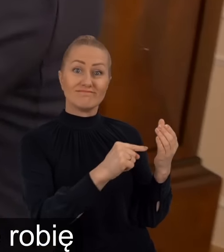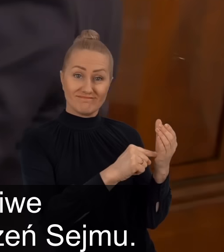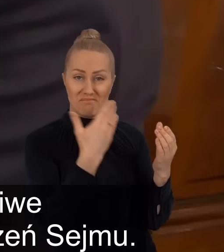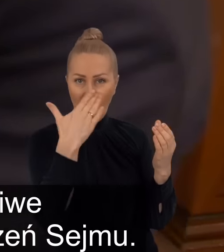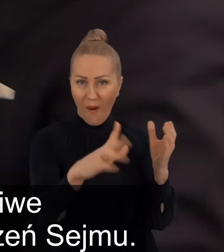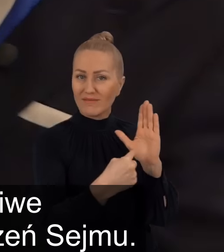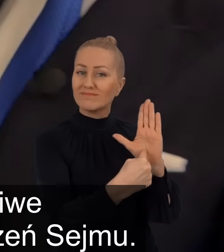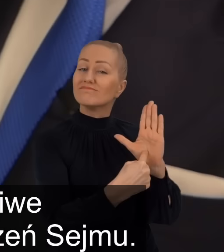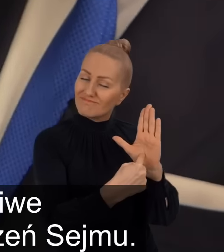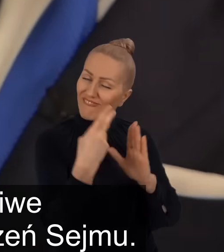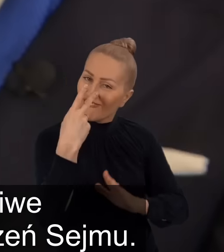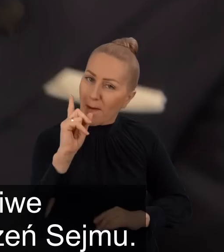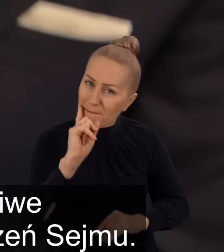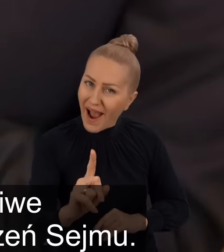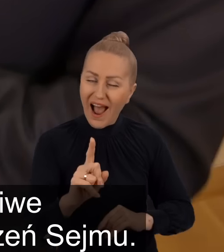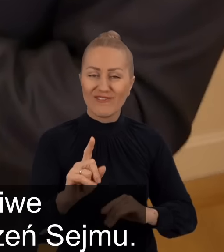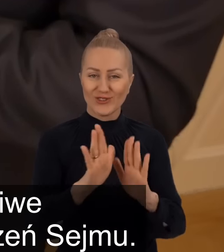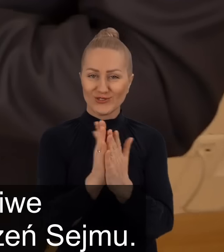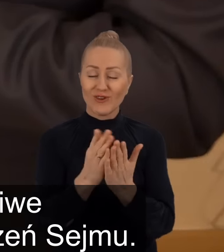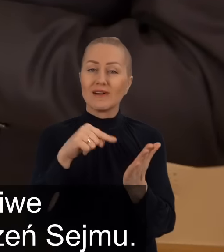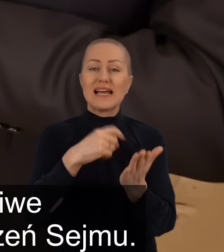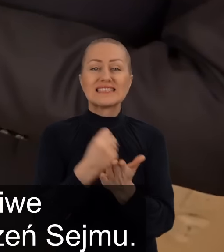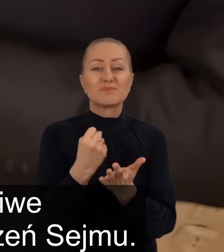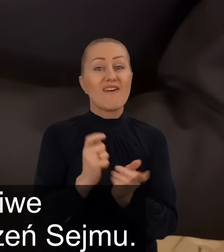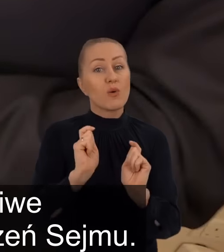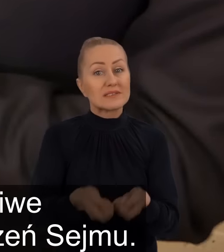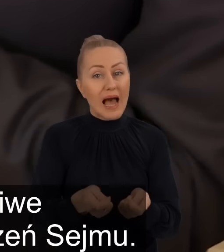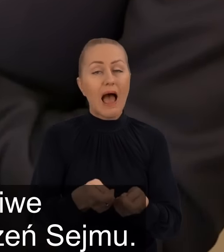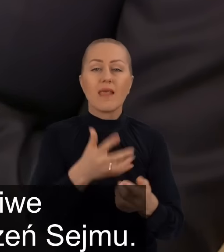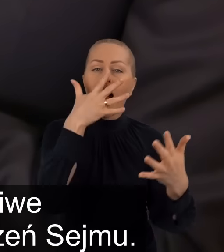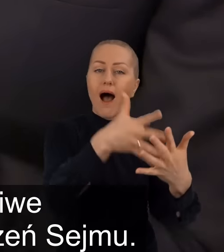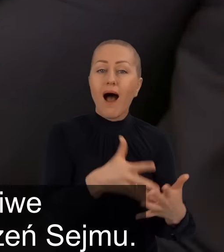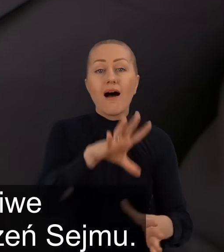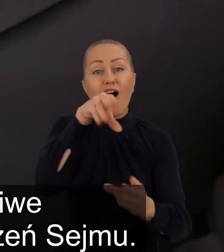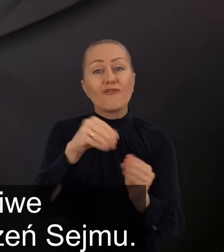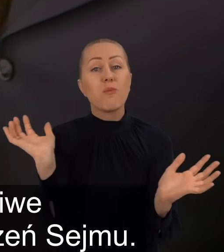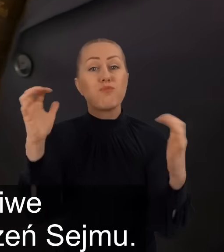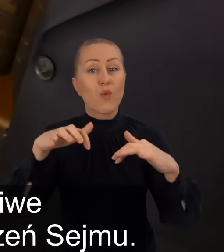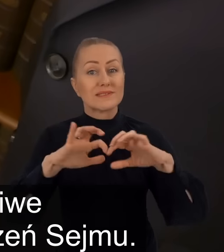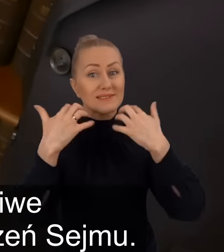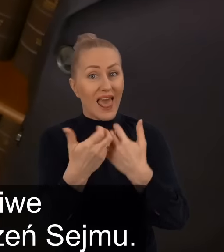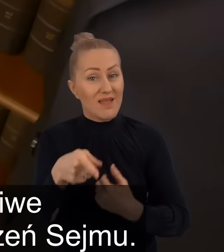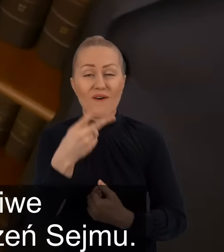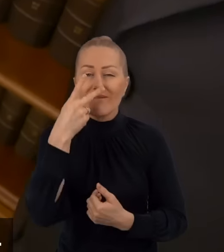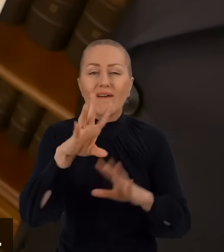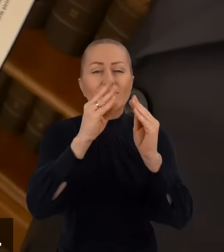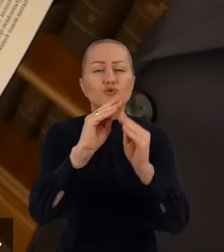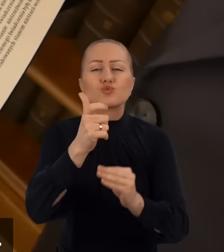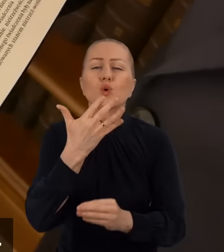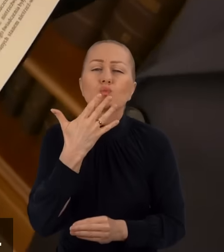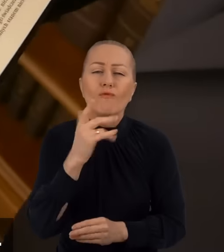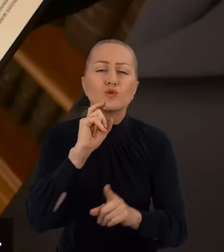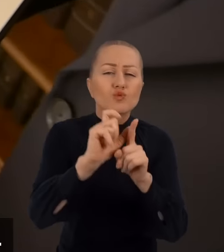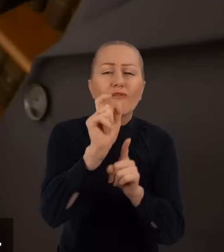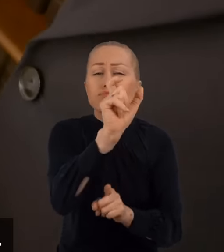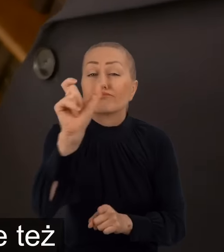że robię hop i pokazuję, że to są prawdziwe sprawozdania stenograficzne z posiedzeń Sejmu. Każde